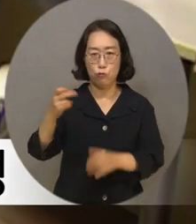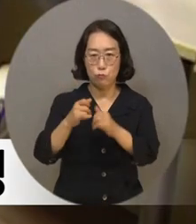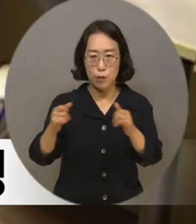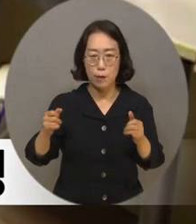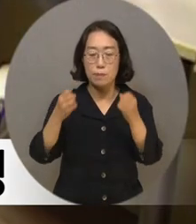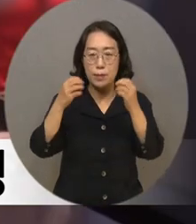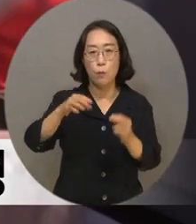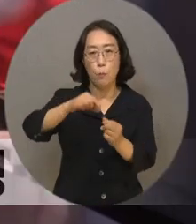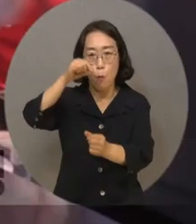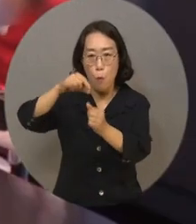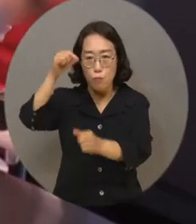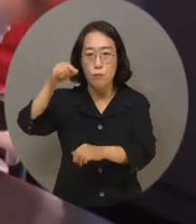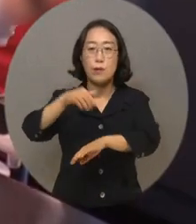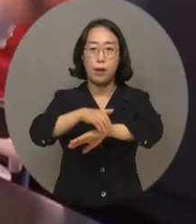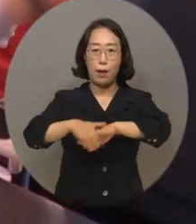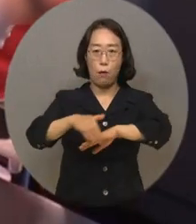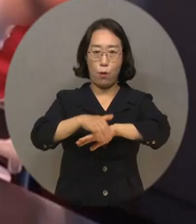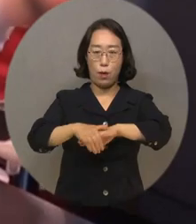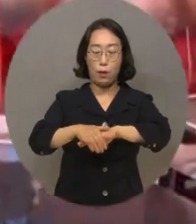새로 고용할 계획입니다.